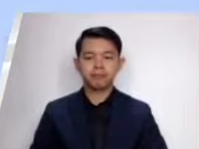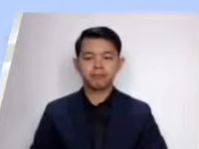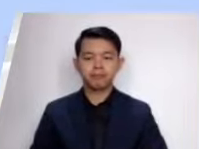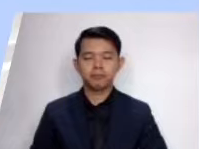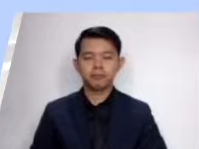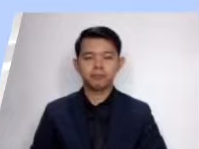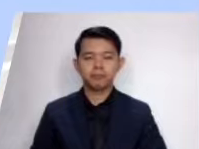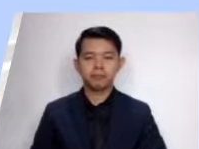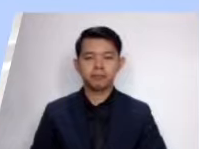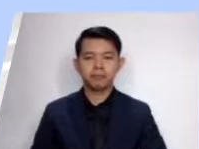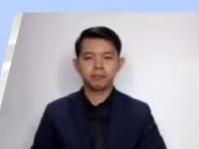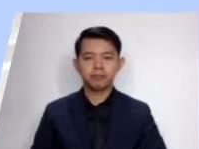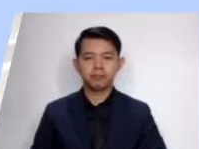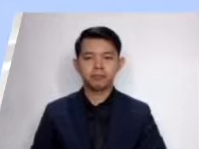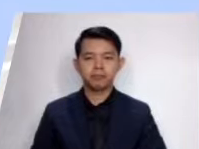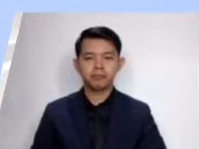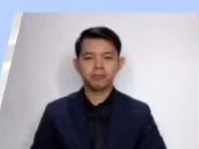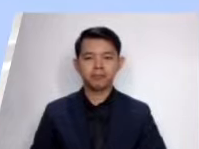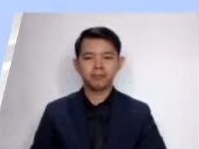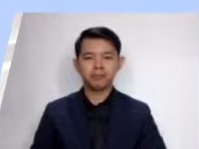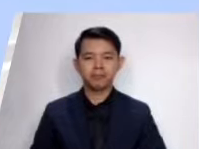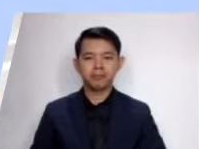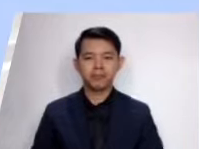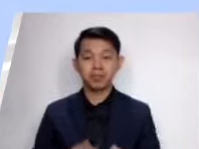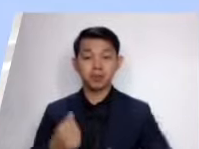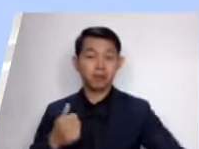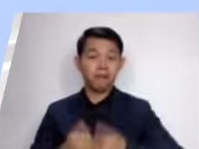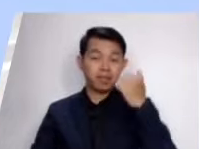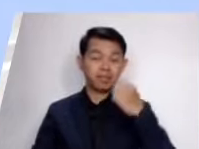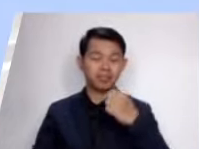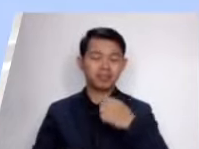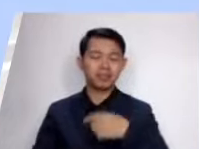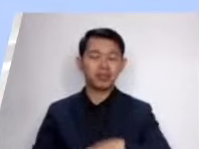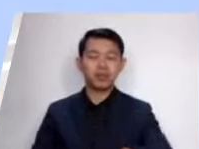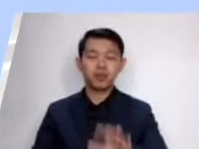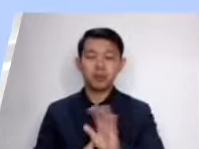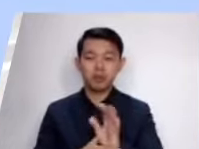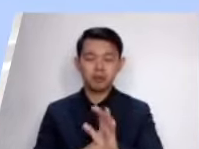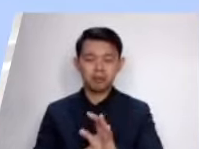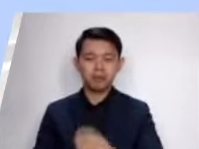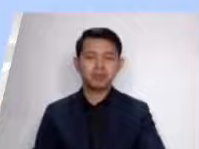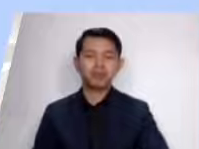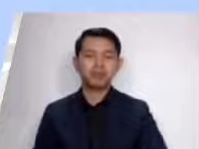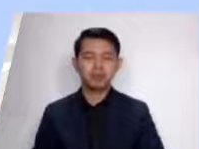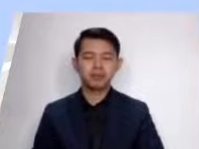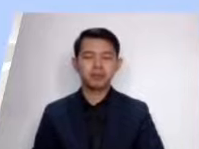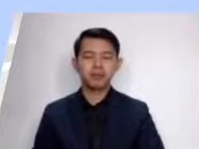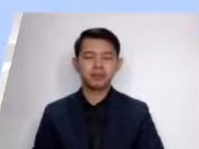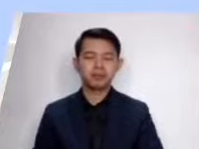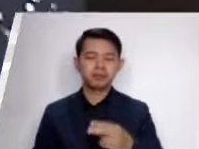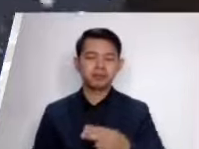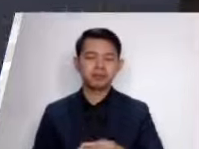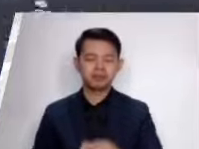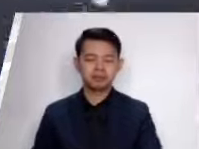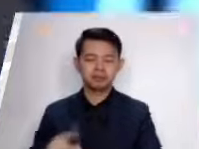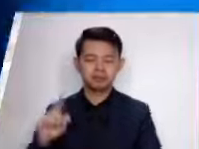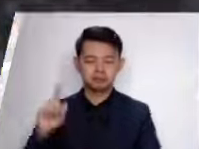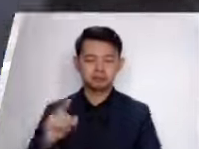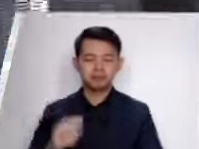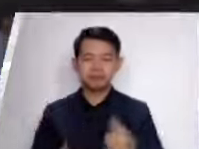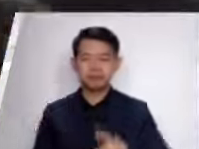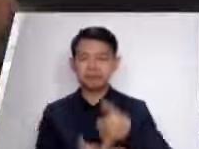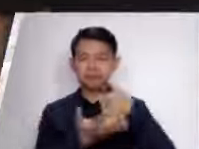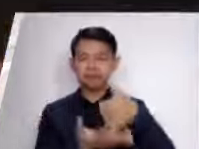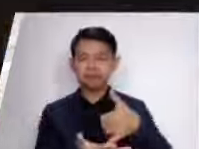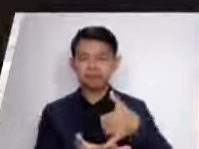Winner bilang Best Picture ang pelikulang Itim Mapukpukaw sa 47th Gawad Urian. Kabilang